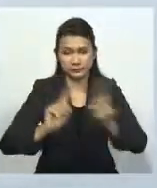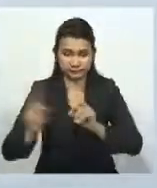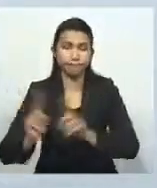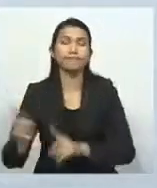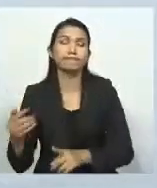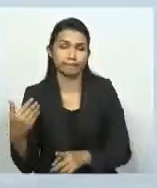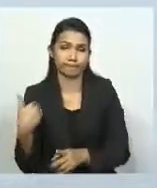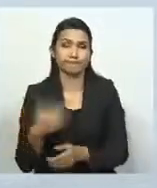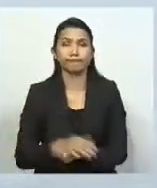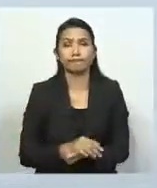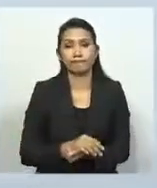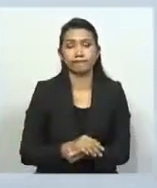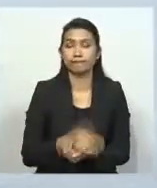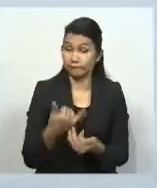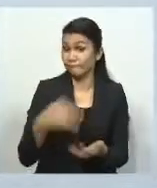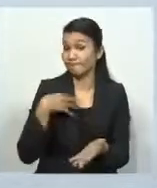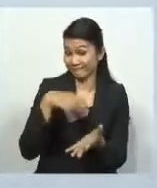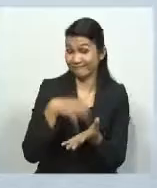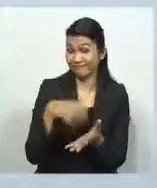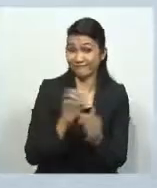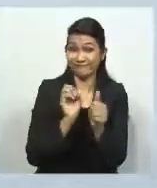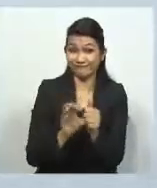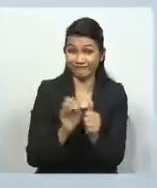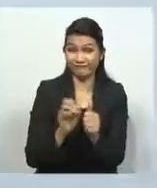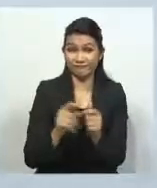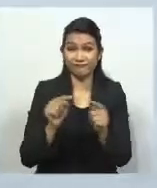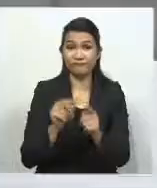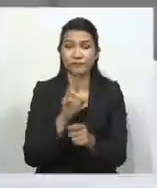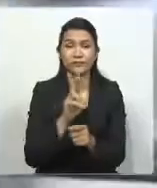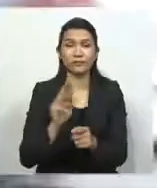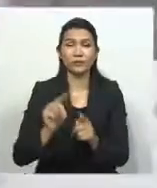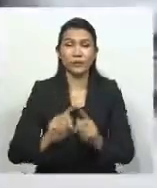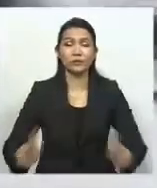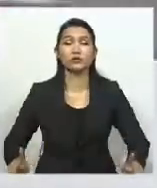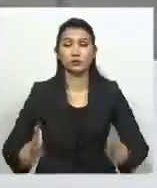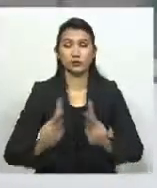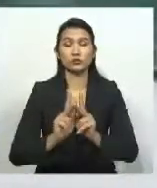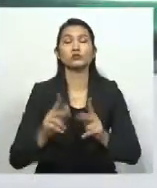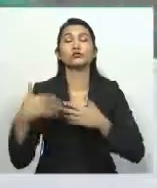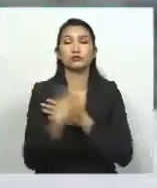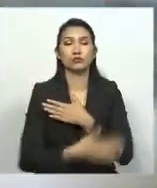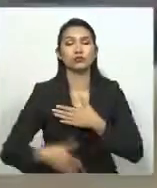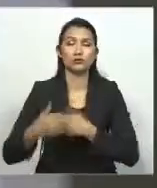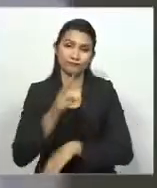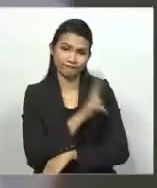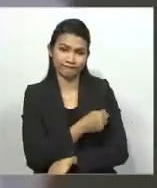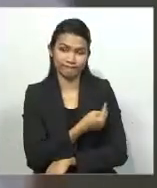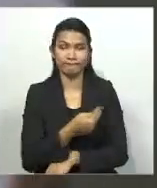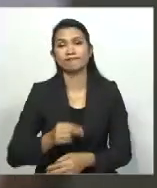ากันด้วยนะครับฟังเสียงนะครับคำแนะนำจากท่านรัฐมนตรีว่าการกระทรวงสาธารณสุขกันดู